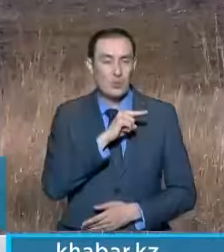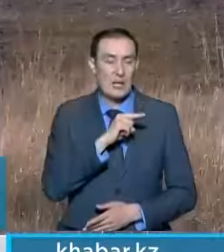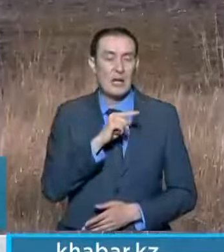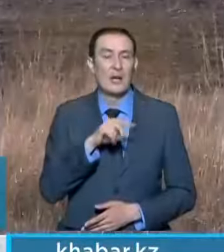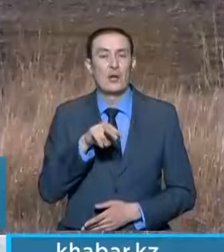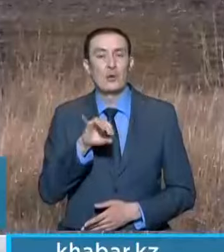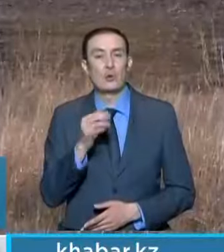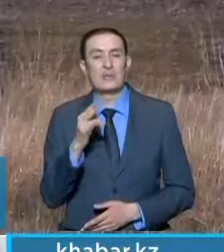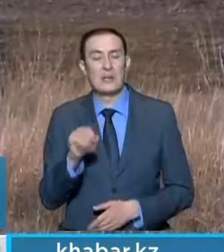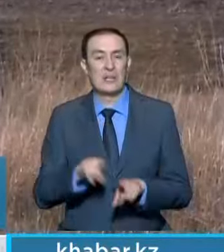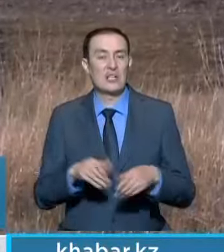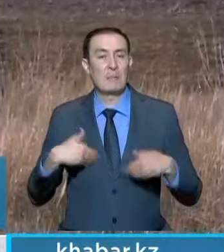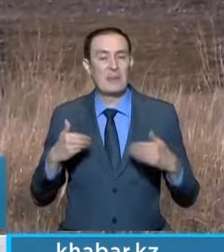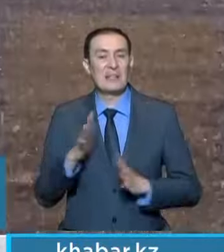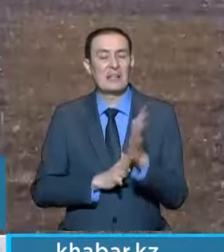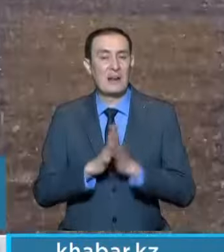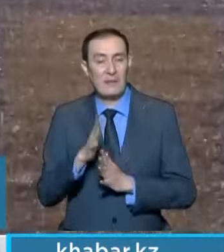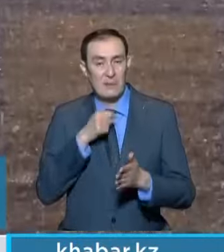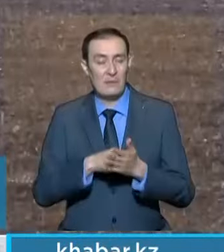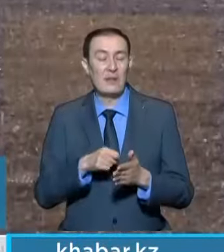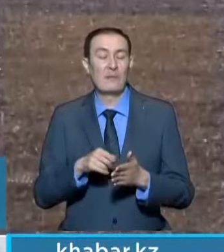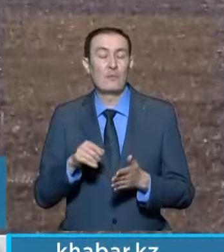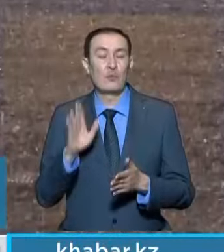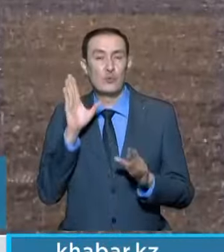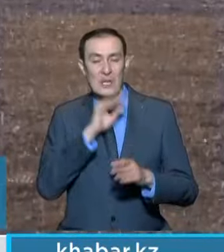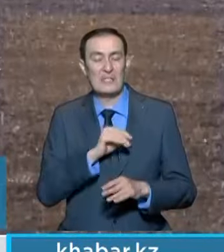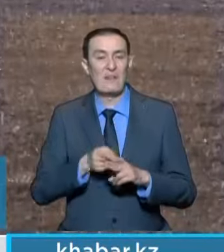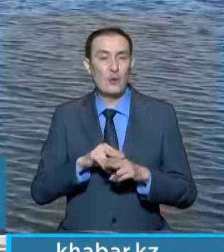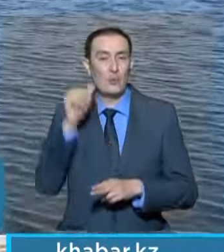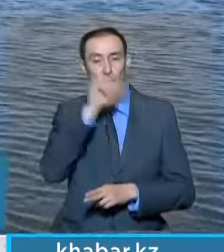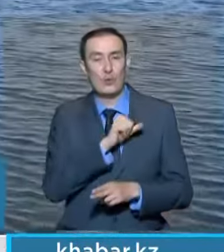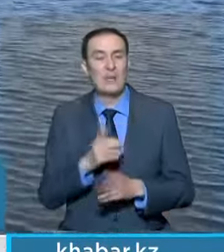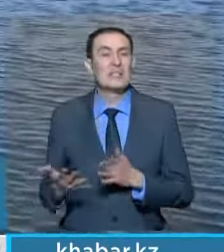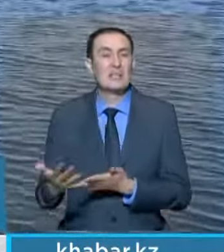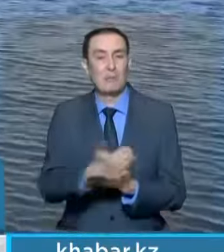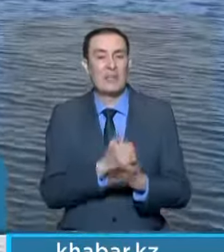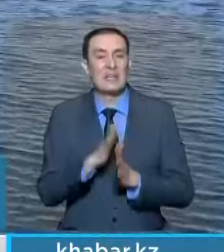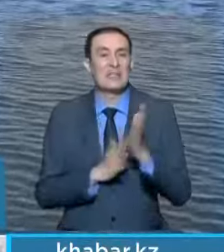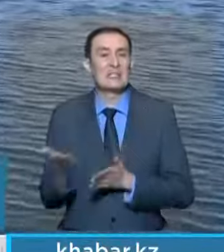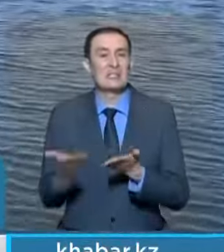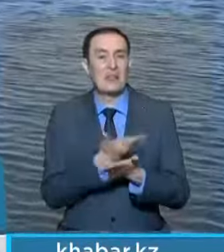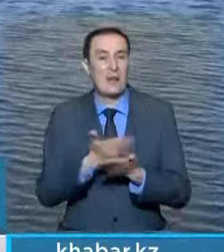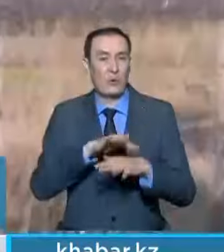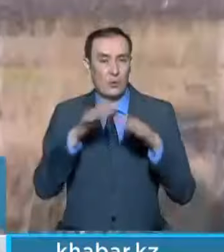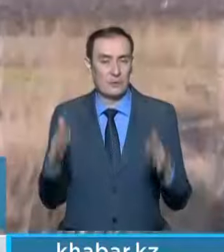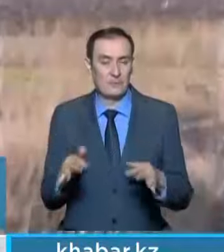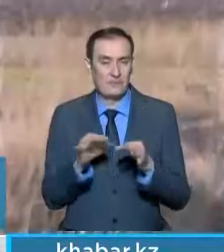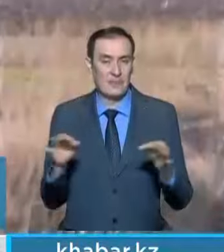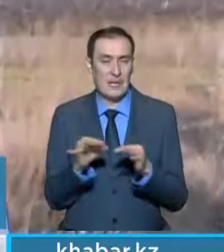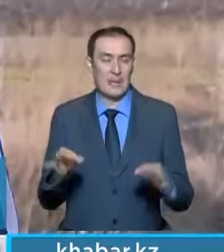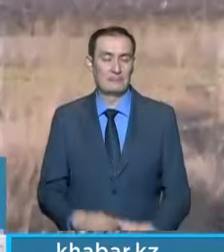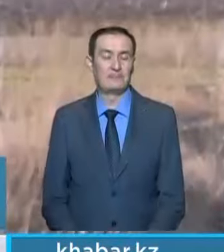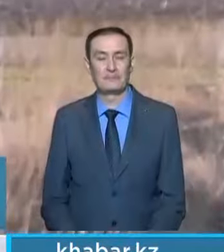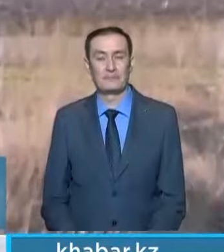люцерны. Полезна она и для дикой травы, поэтому заодно в районе удастся в этом сезоне решить проблему и с дефицитом сена. Раньше